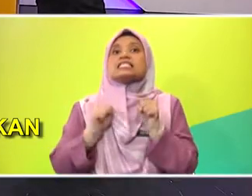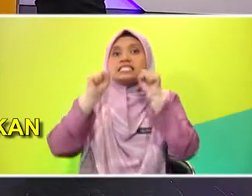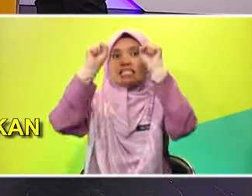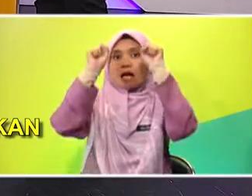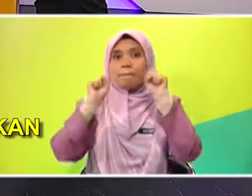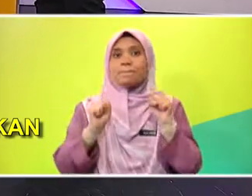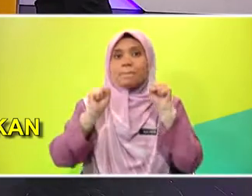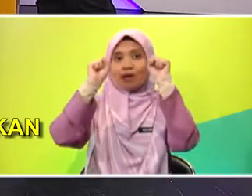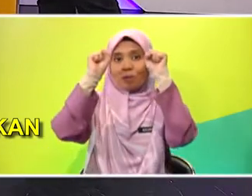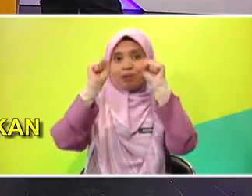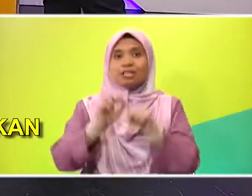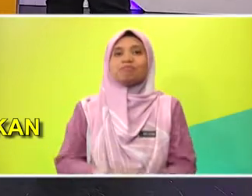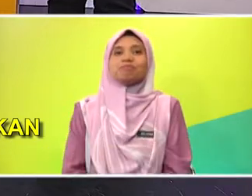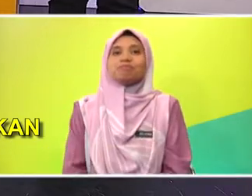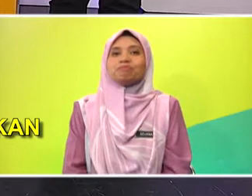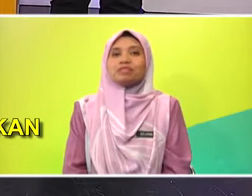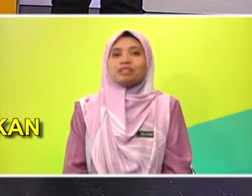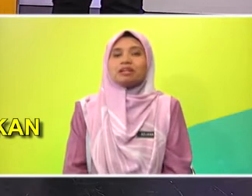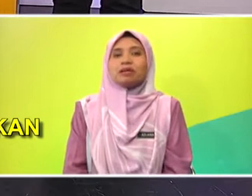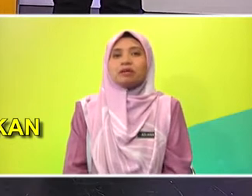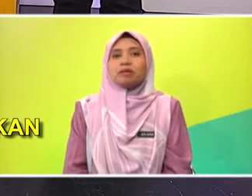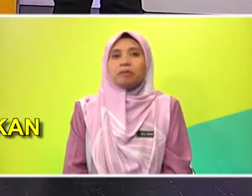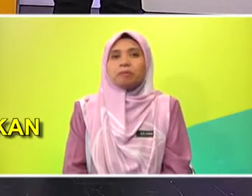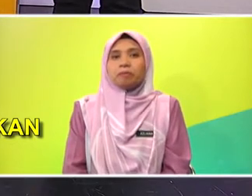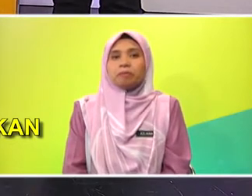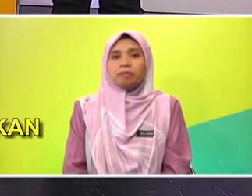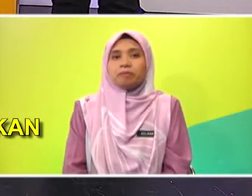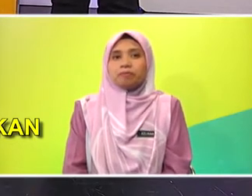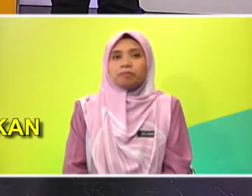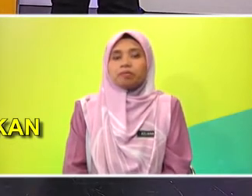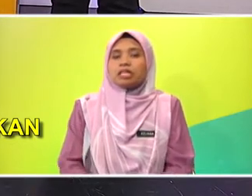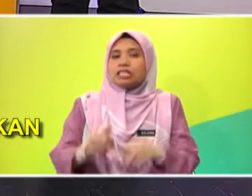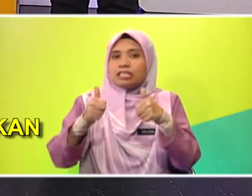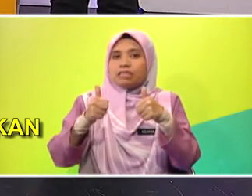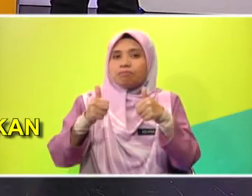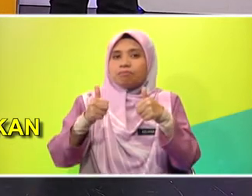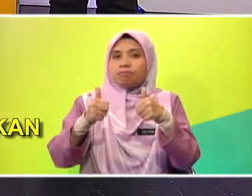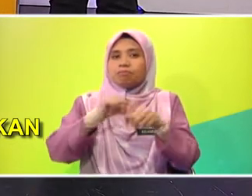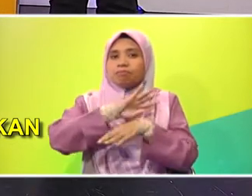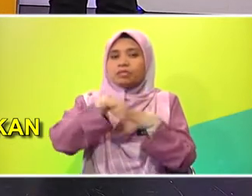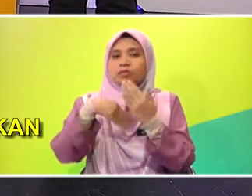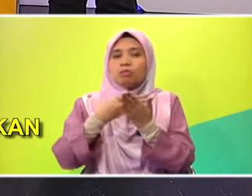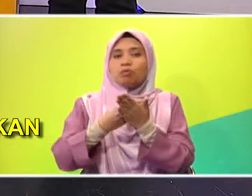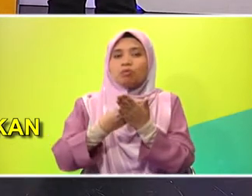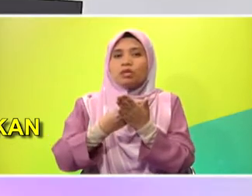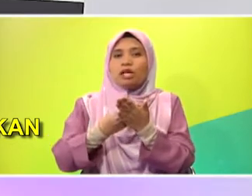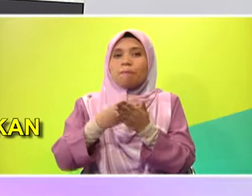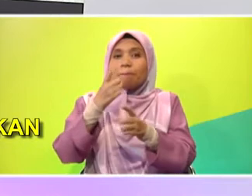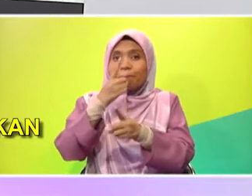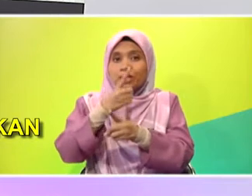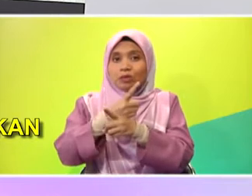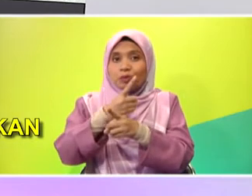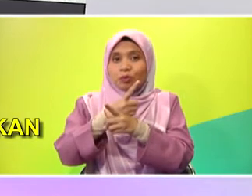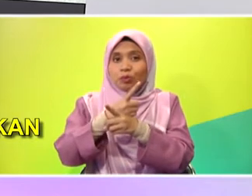wahed Heba dapat berjanji melakukan ayat yang ke-4 ini cek gu zona beri